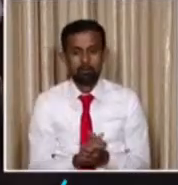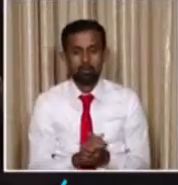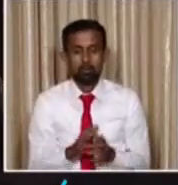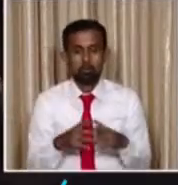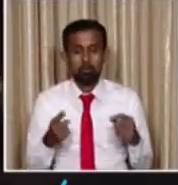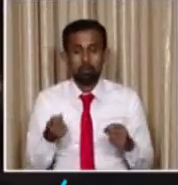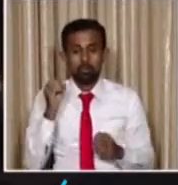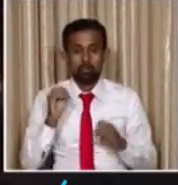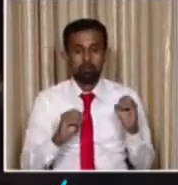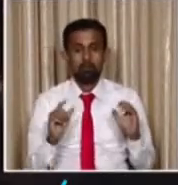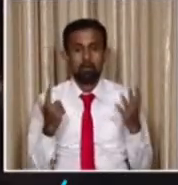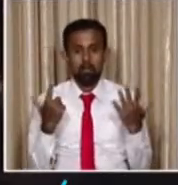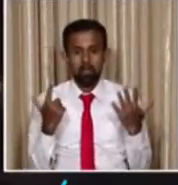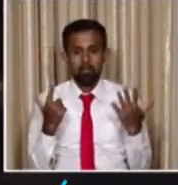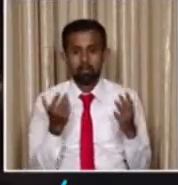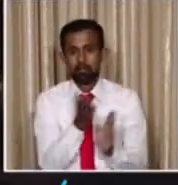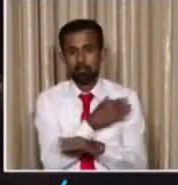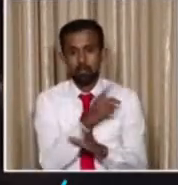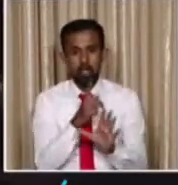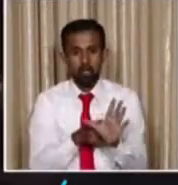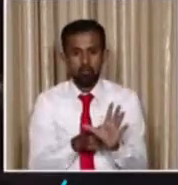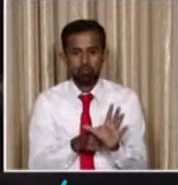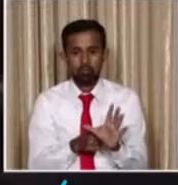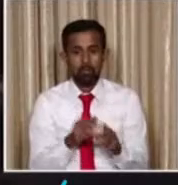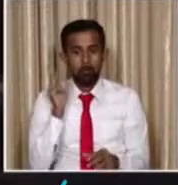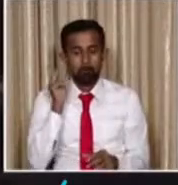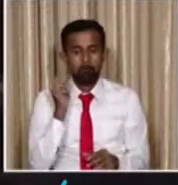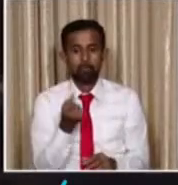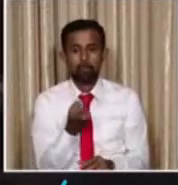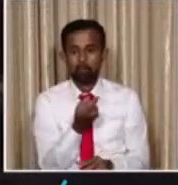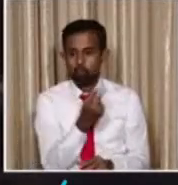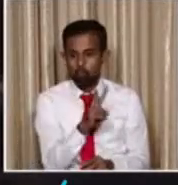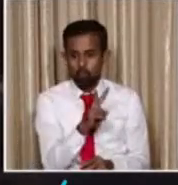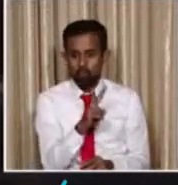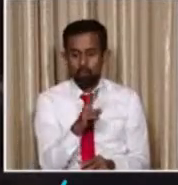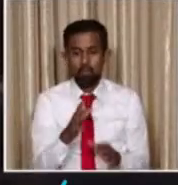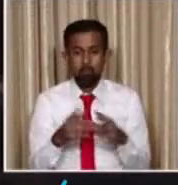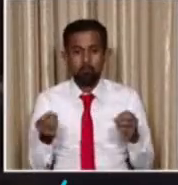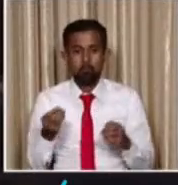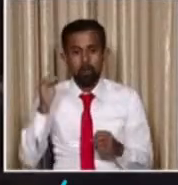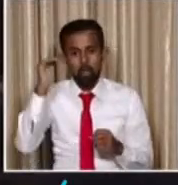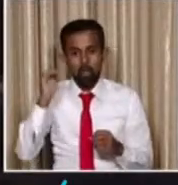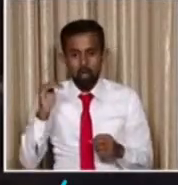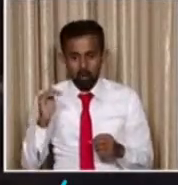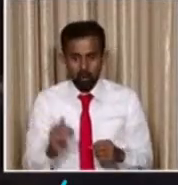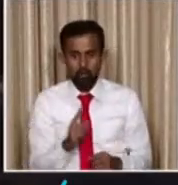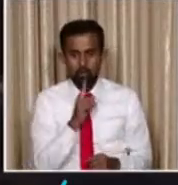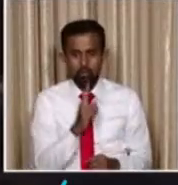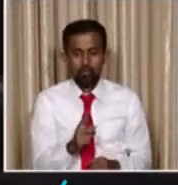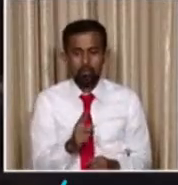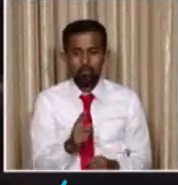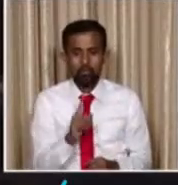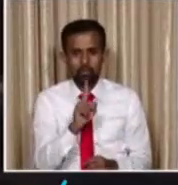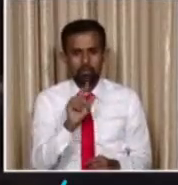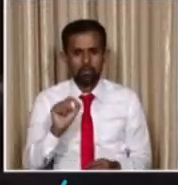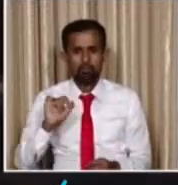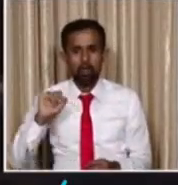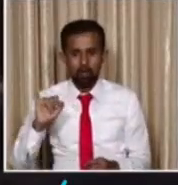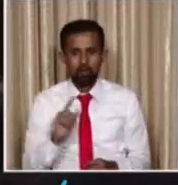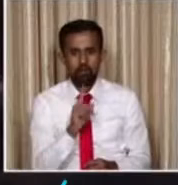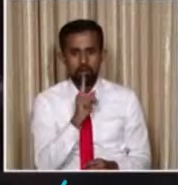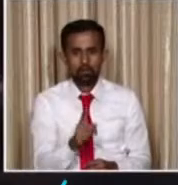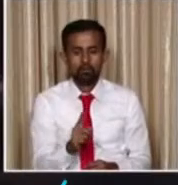උද්දමනේ 70ට තියද්දි ගිය අවුරුද්දේ බිත්තරේ රුපියල් 12යි දැන් උද්දමනේ අඩු වෙලා කියලා කියනවා උද්දමනේ 1.6යි